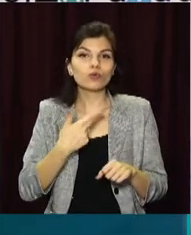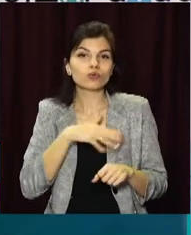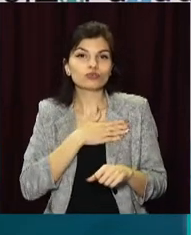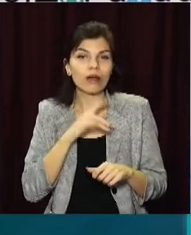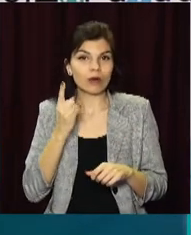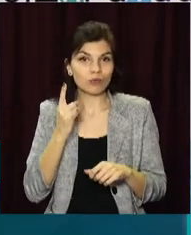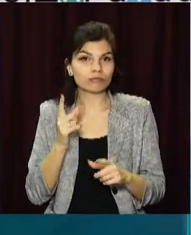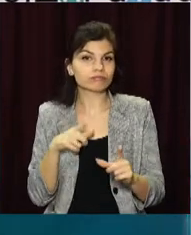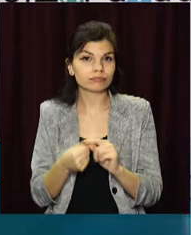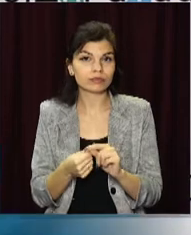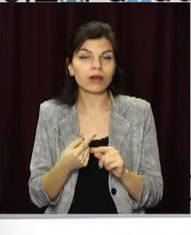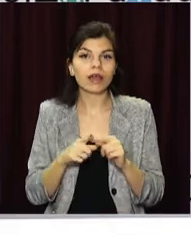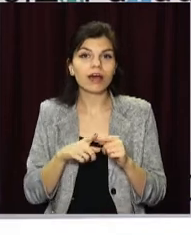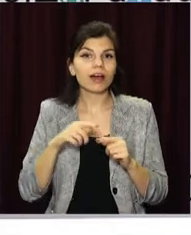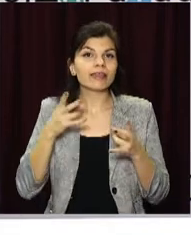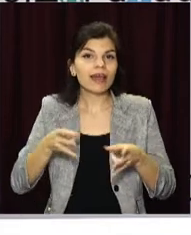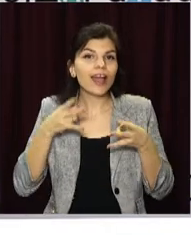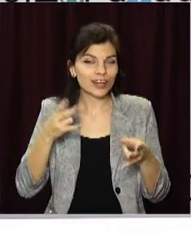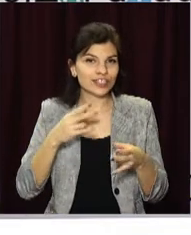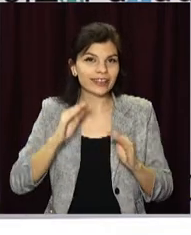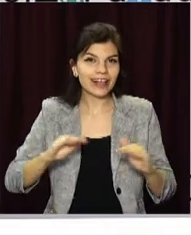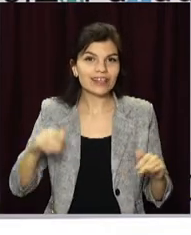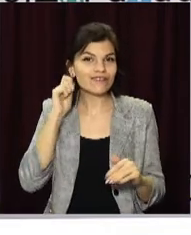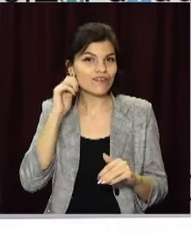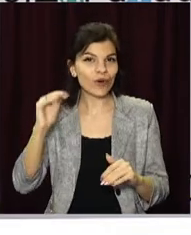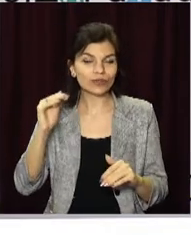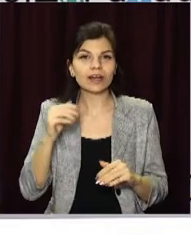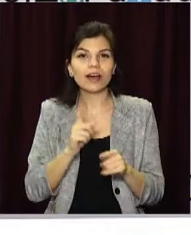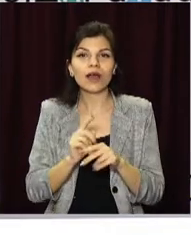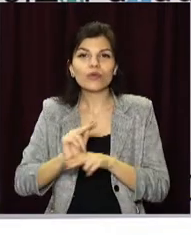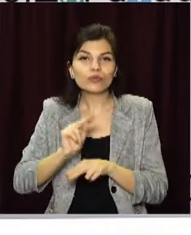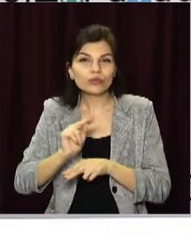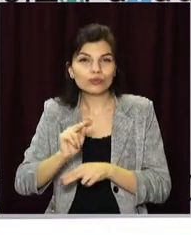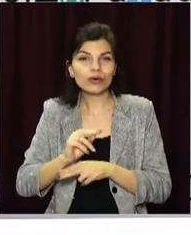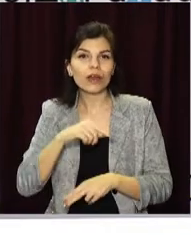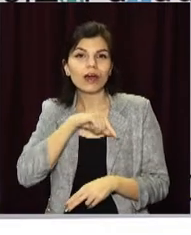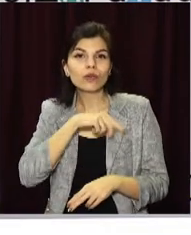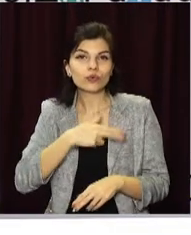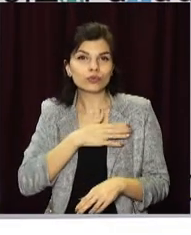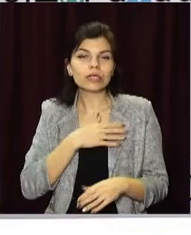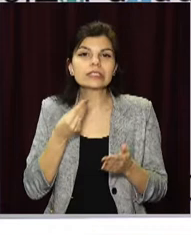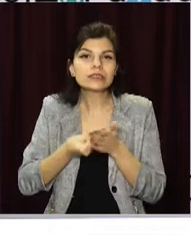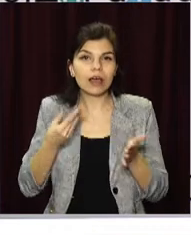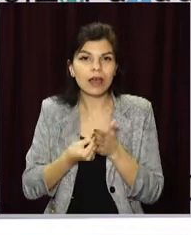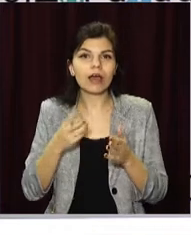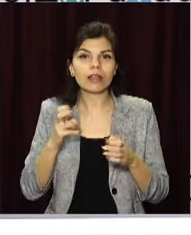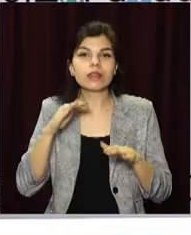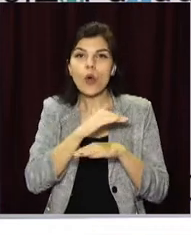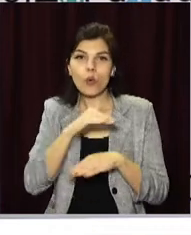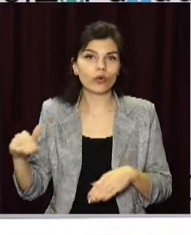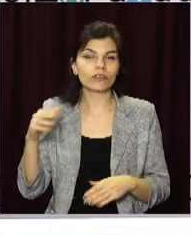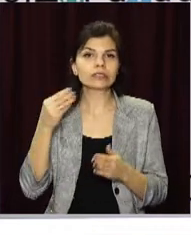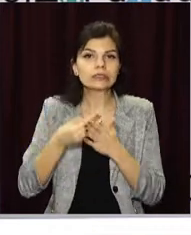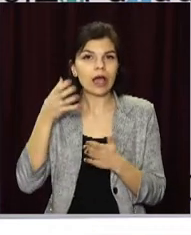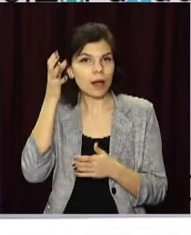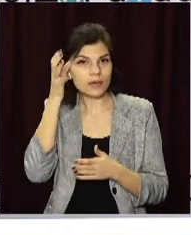этом нежном возрасте детском, насадить его душе ценности на уровне системы образования, те ценности, которые